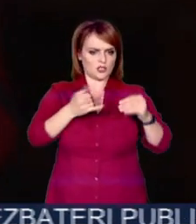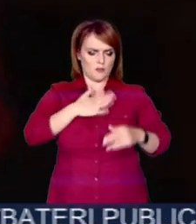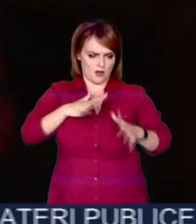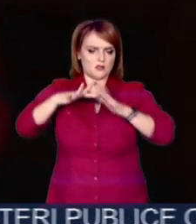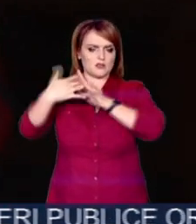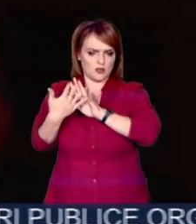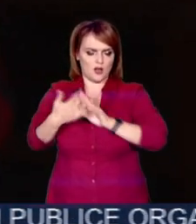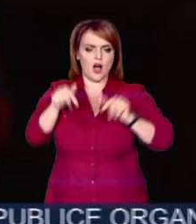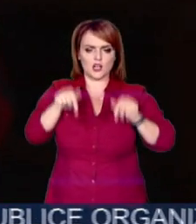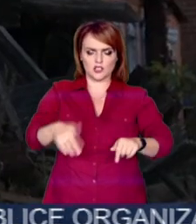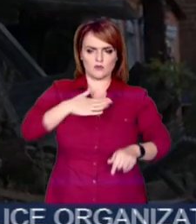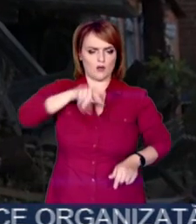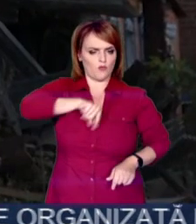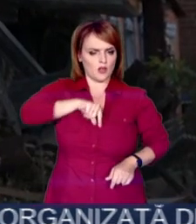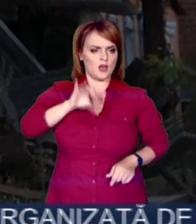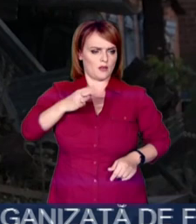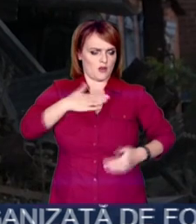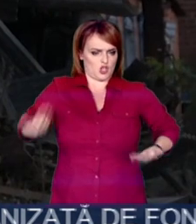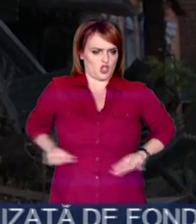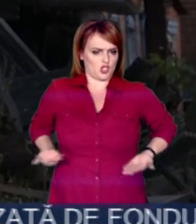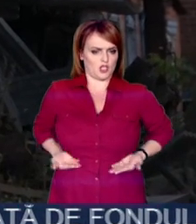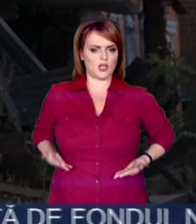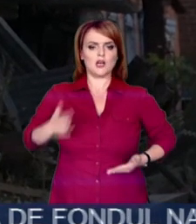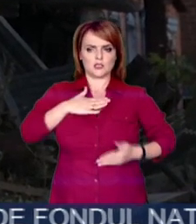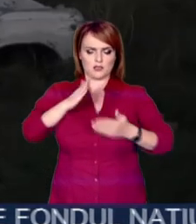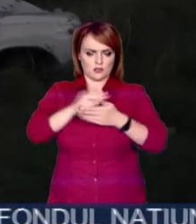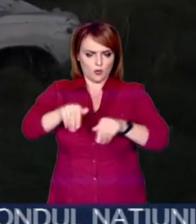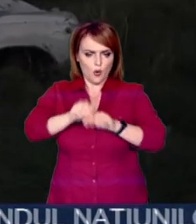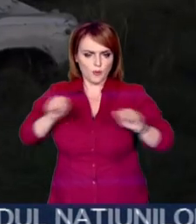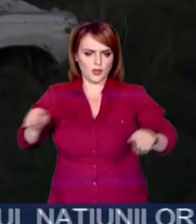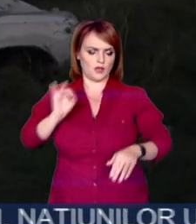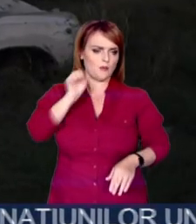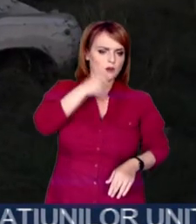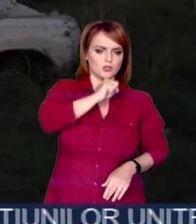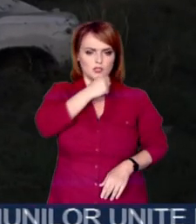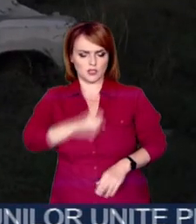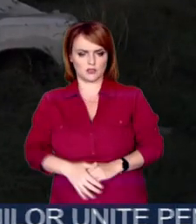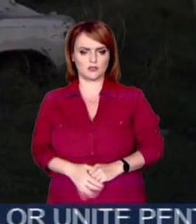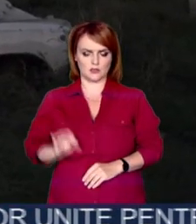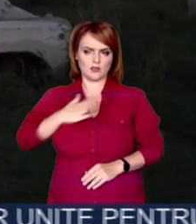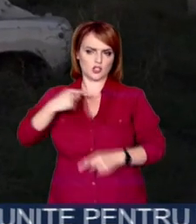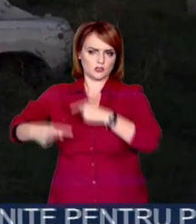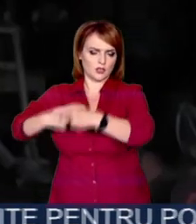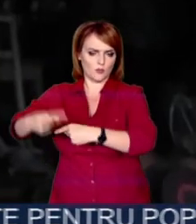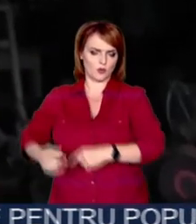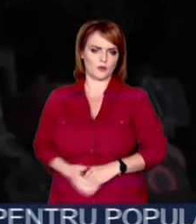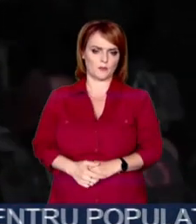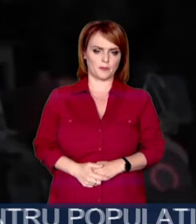satul nostru. Aici este sufletul, este viața noastră. Sunt copiii noștri, sunt bunicile noastre, strămoșii noștri.